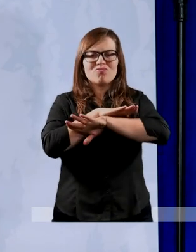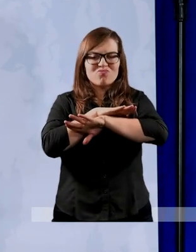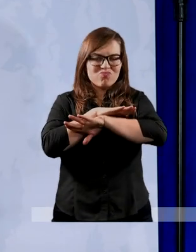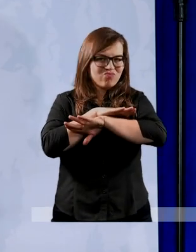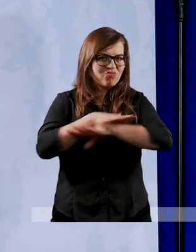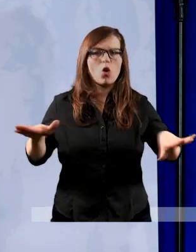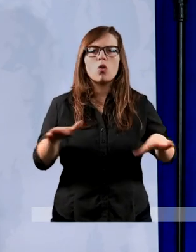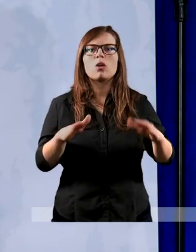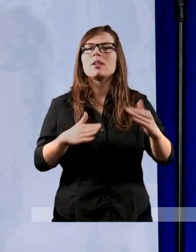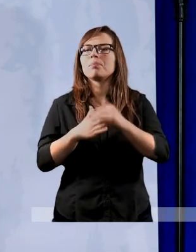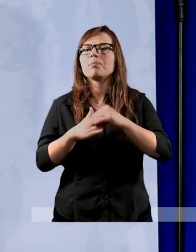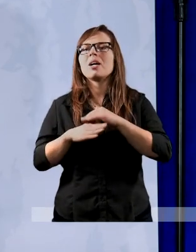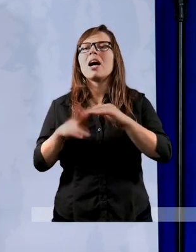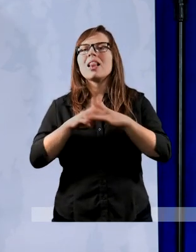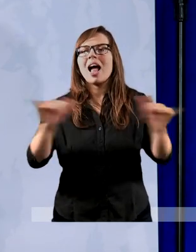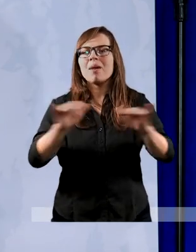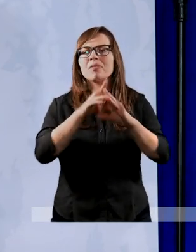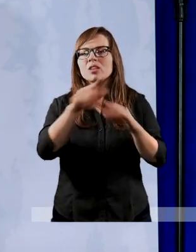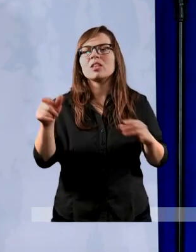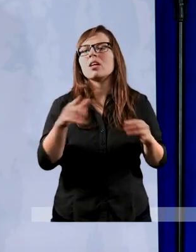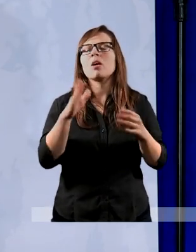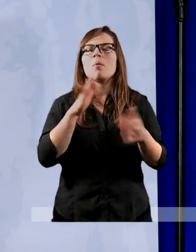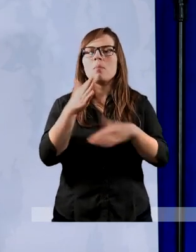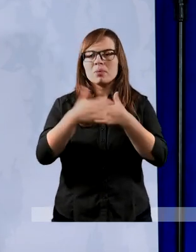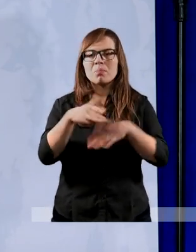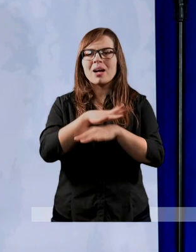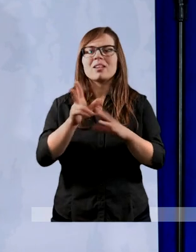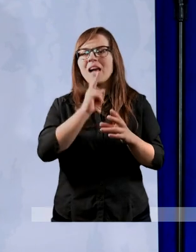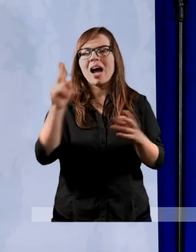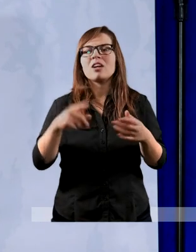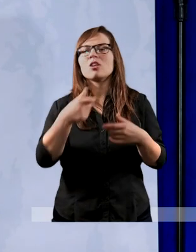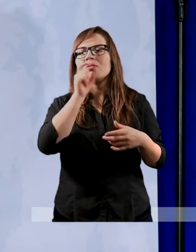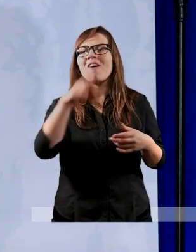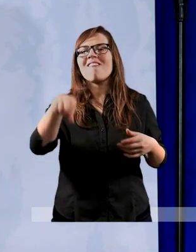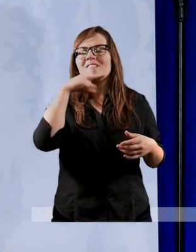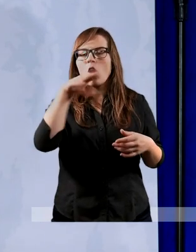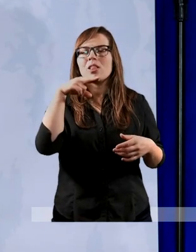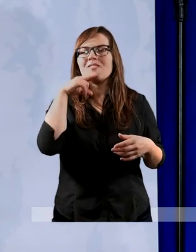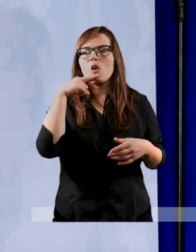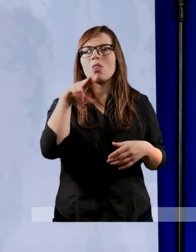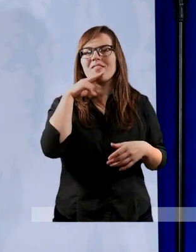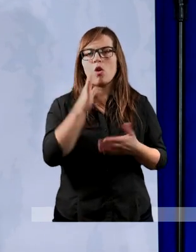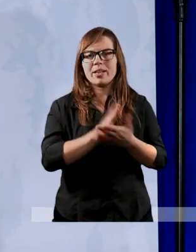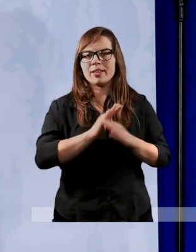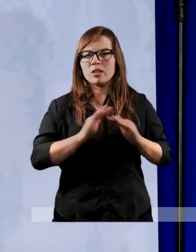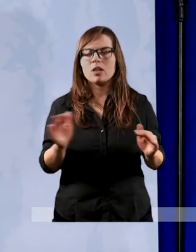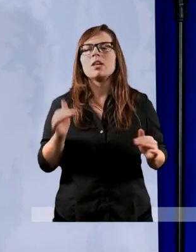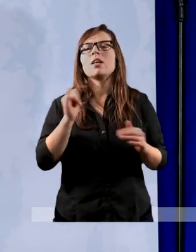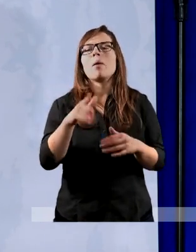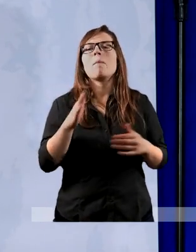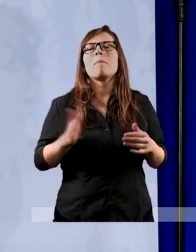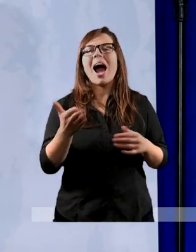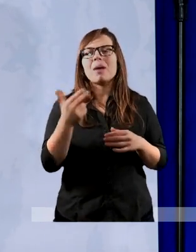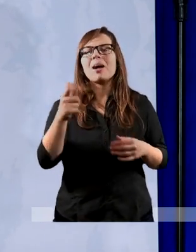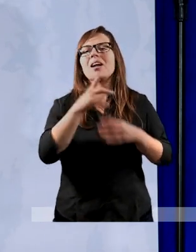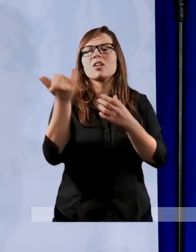mogę po prostu stać na imprezach przy barze i za każdym razem prosić o szklankę wody. Panowie